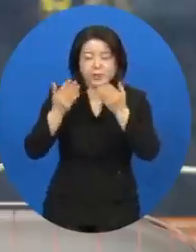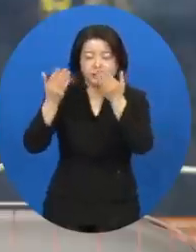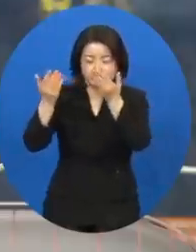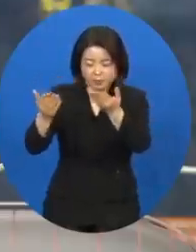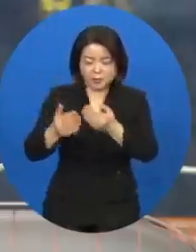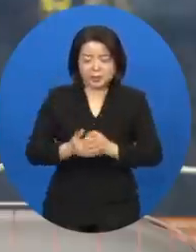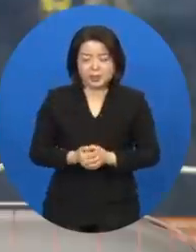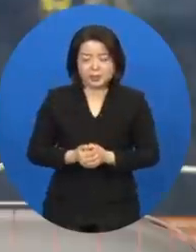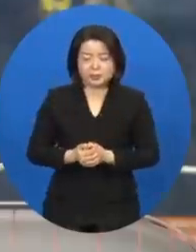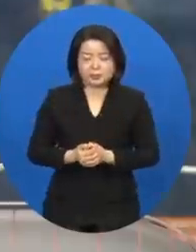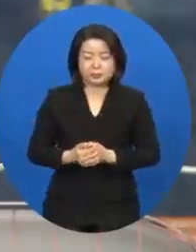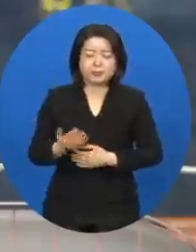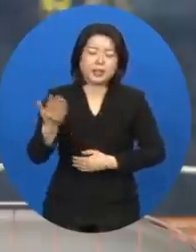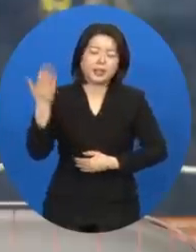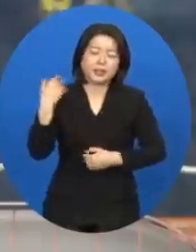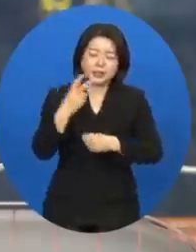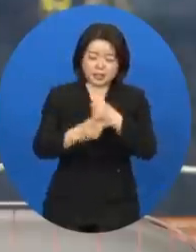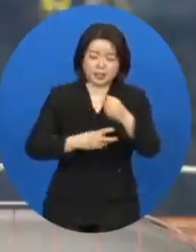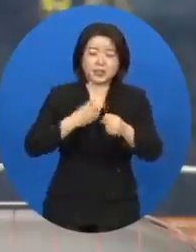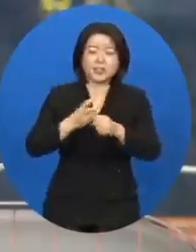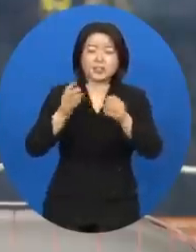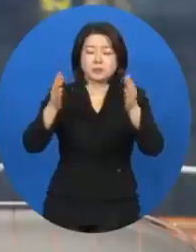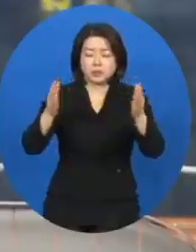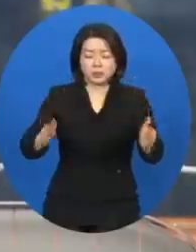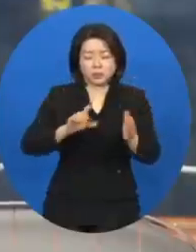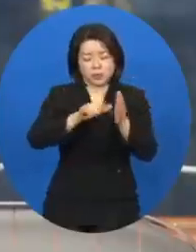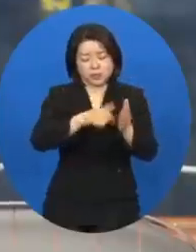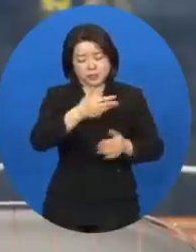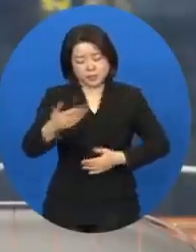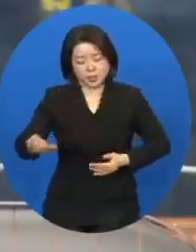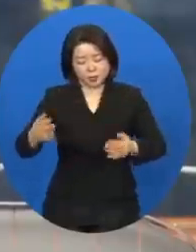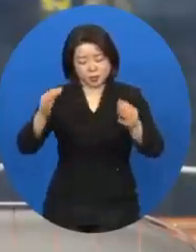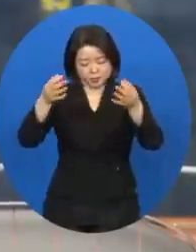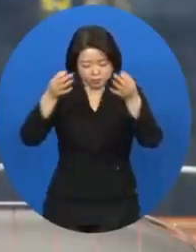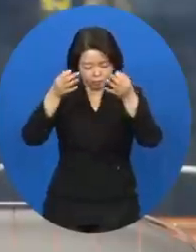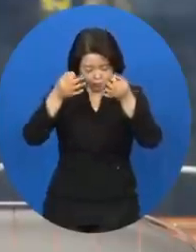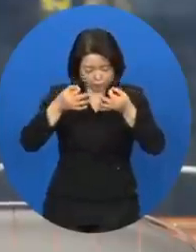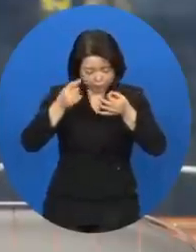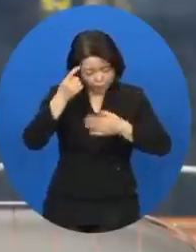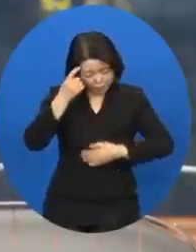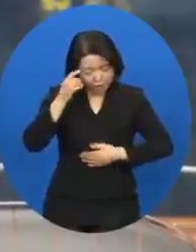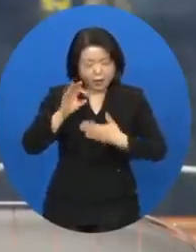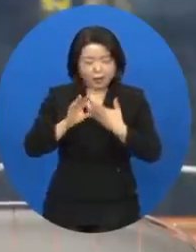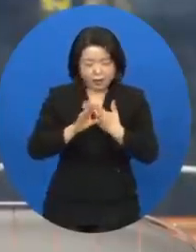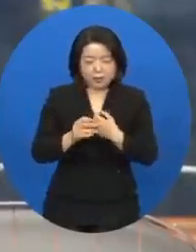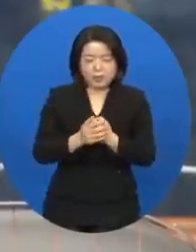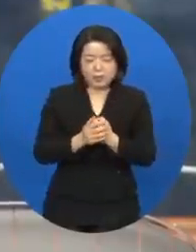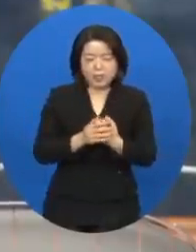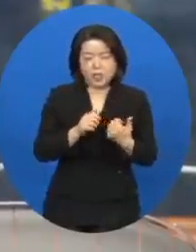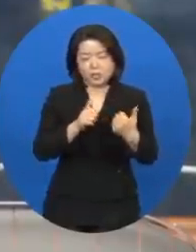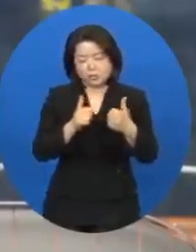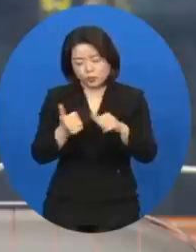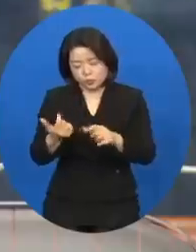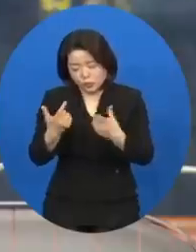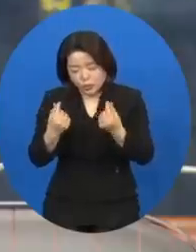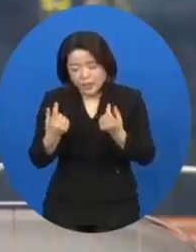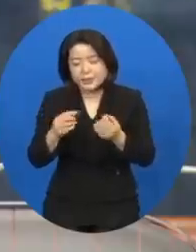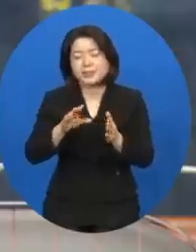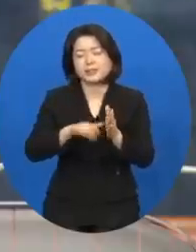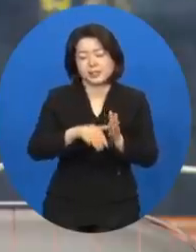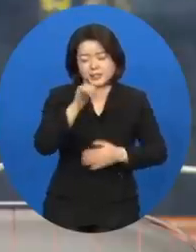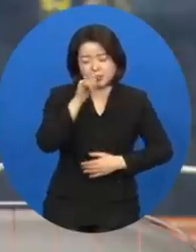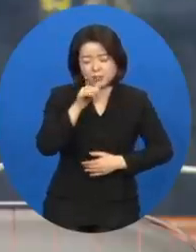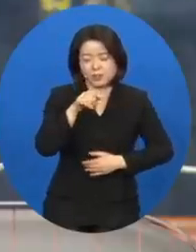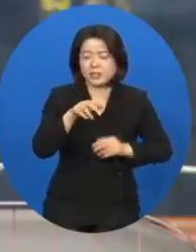지난 20년의 세월을 돌아보면 죽을 것 같은 때도 있었습니다. 여기서